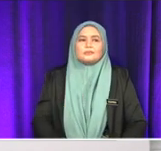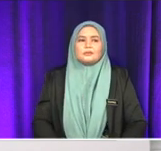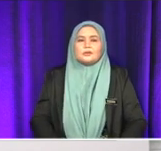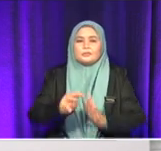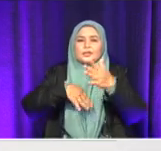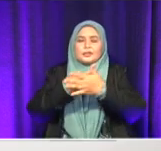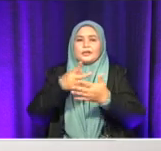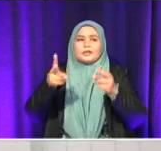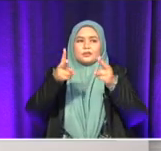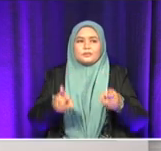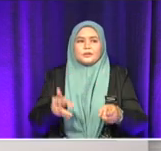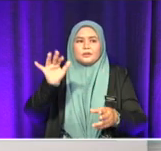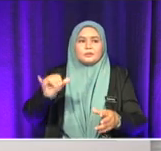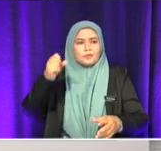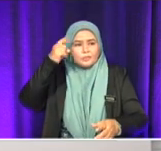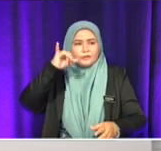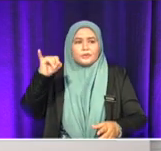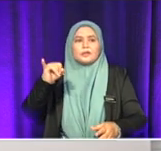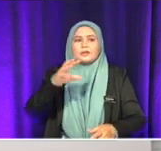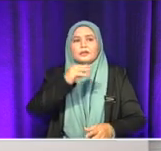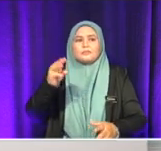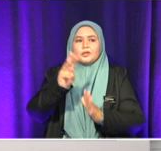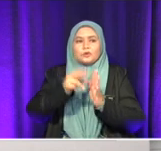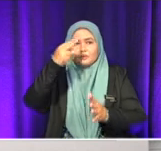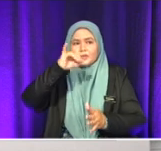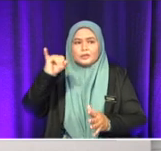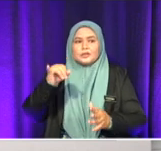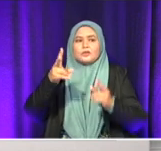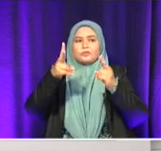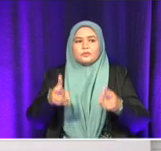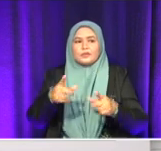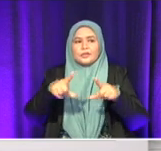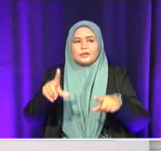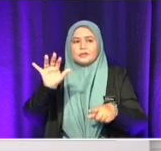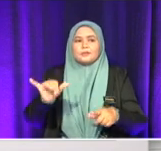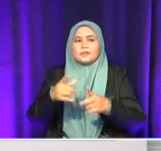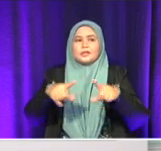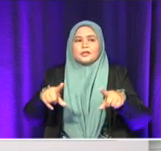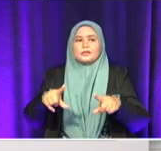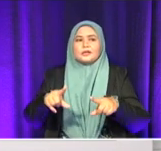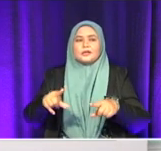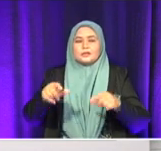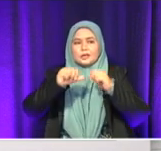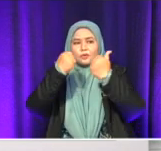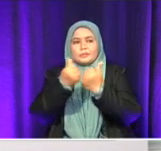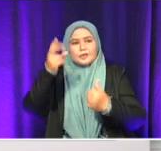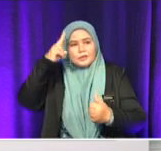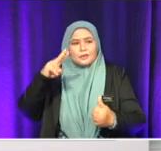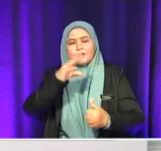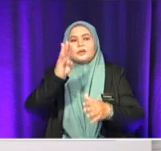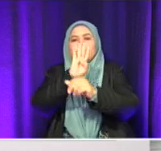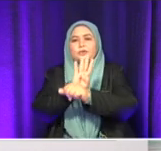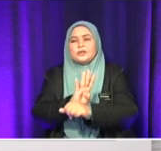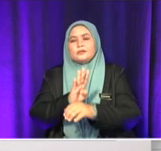melahirkan individu yang memahami individu lain yang berlainan kaum agama dan budaya Oke jawaban itu pun kita terima sebenarnya